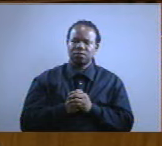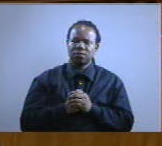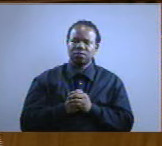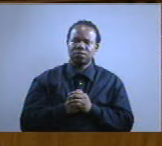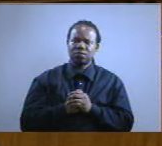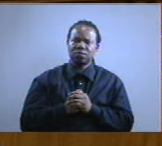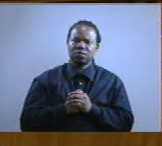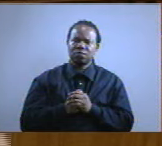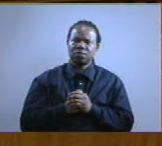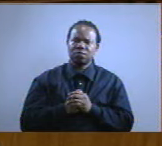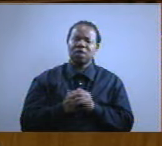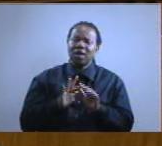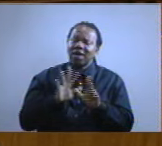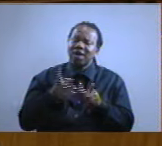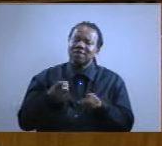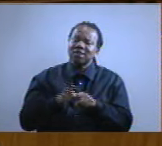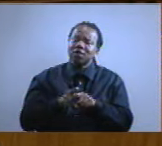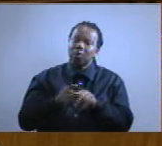Ek praat van die verlede.